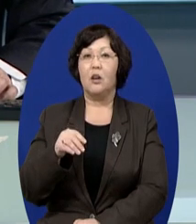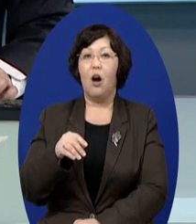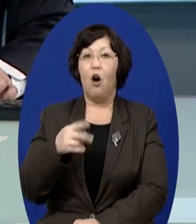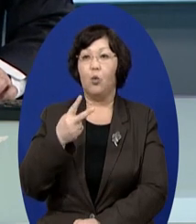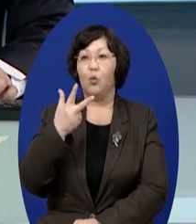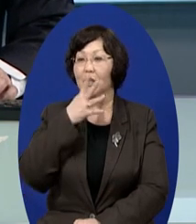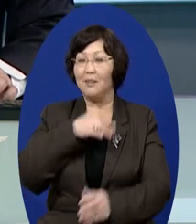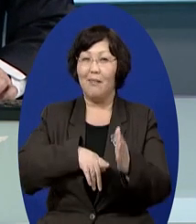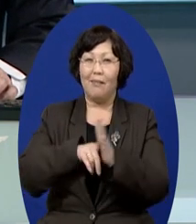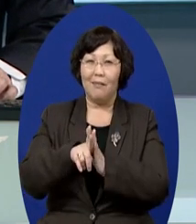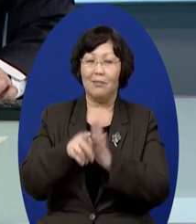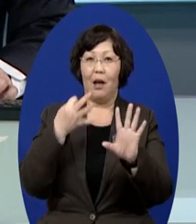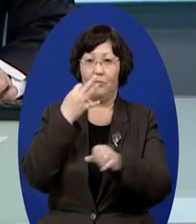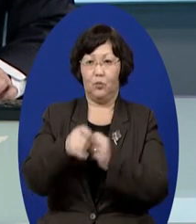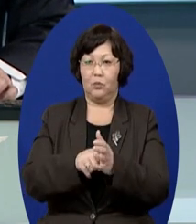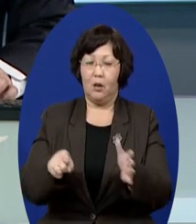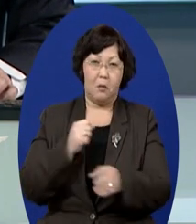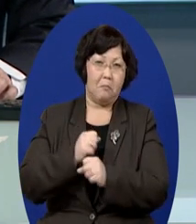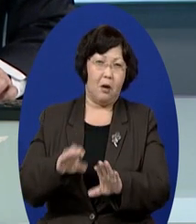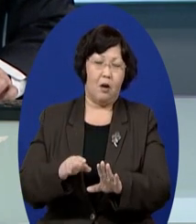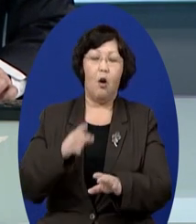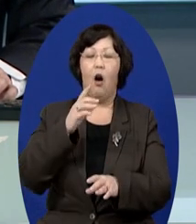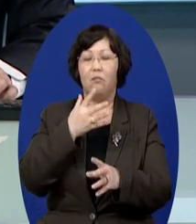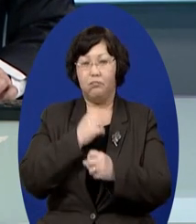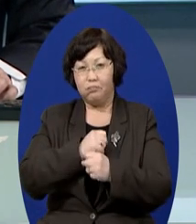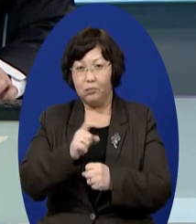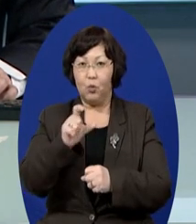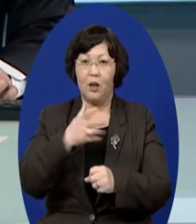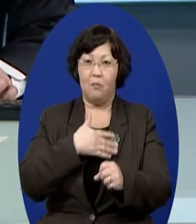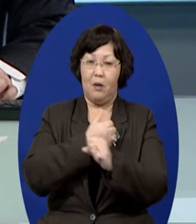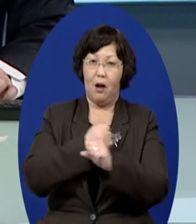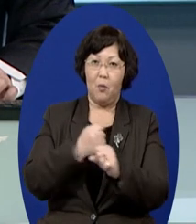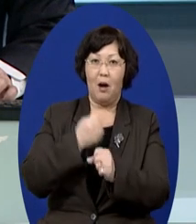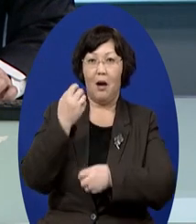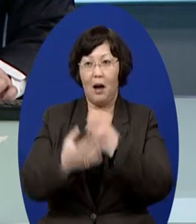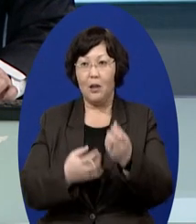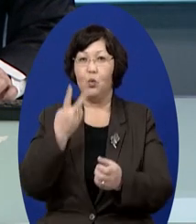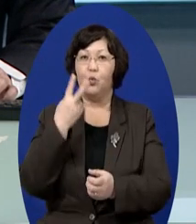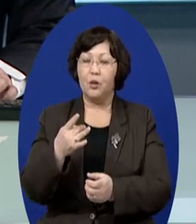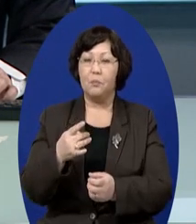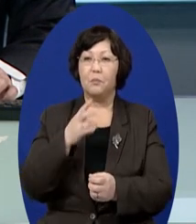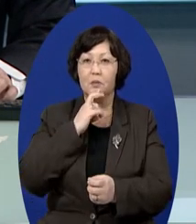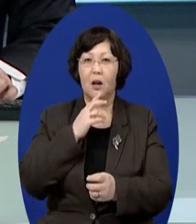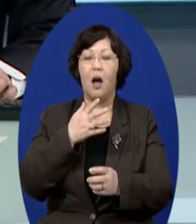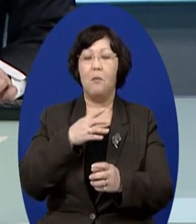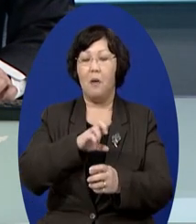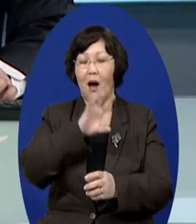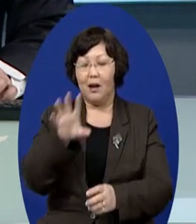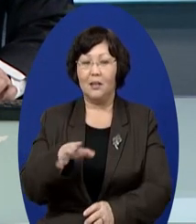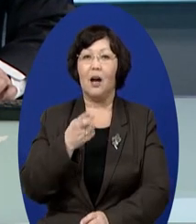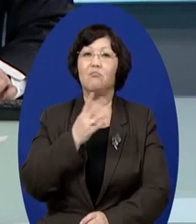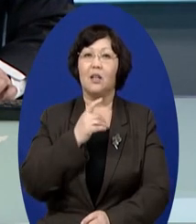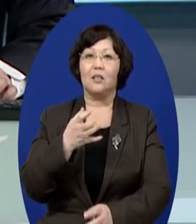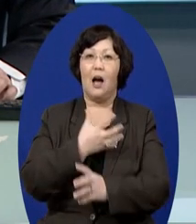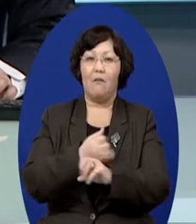хойш 8 жил тасралтгүй ажиллаж байгаа тэрээр хүний амьнас болон эд хөрөнгийг гал, үер, ус зэрэг байгалийн гамшигаас аварн хамгаалжээ. Түүний тухайд үхэр